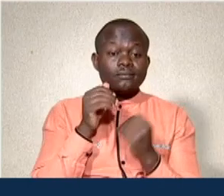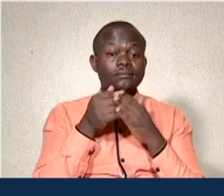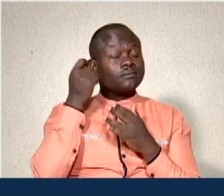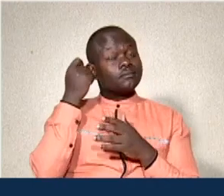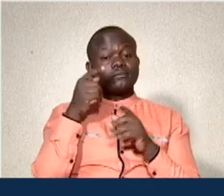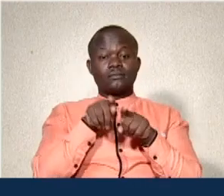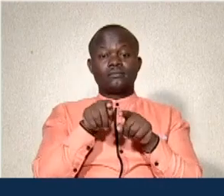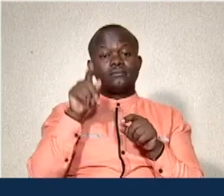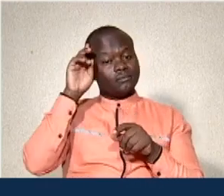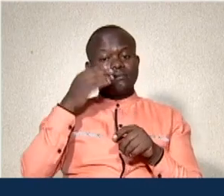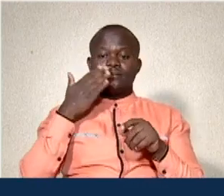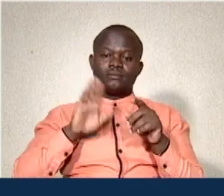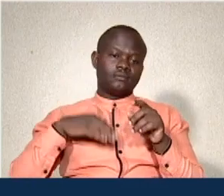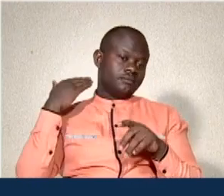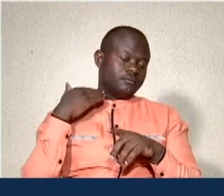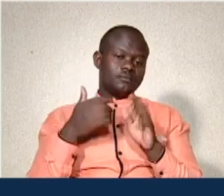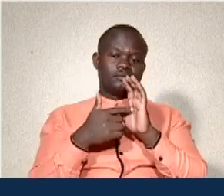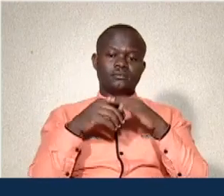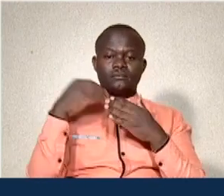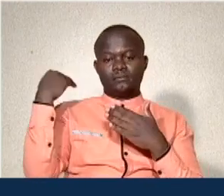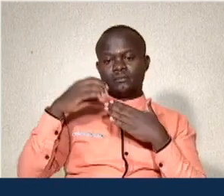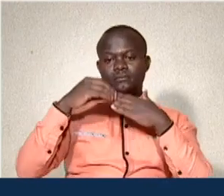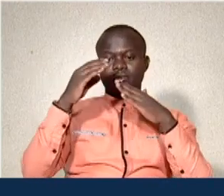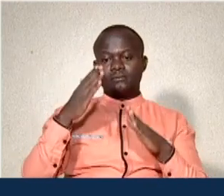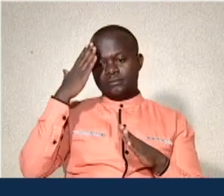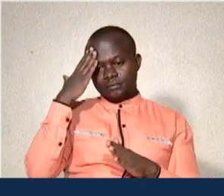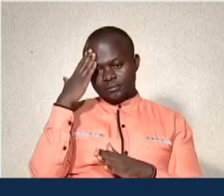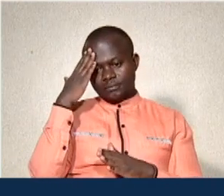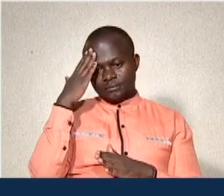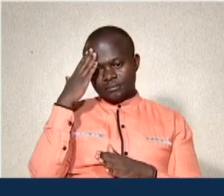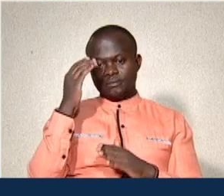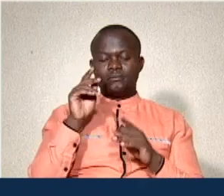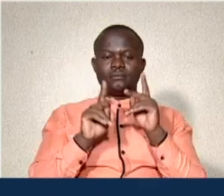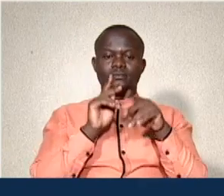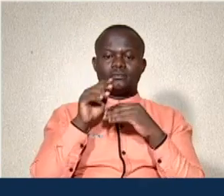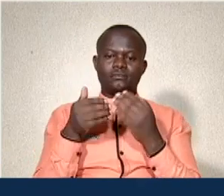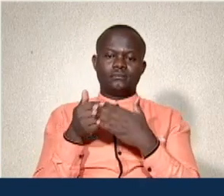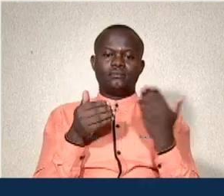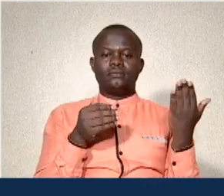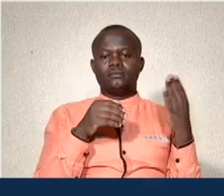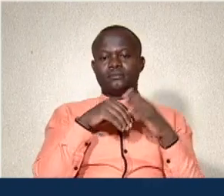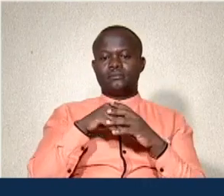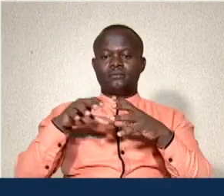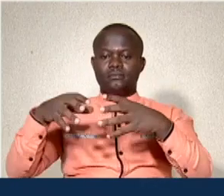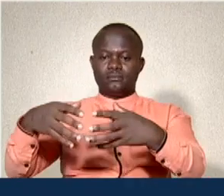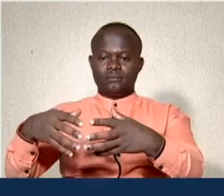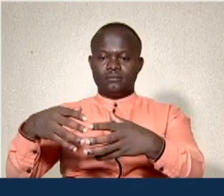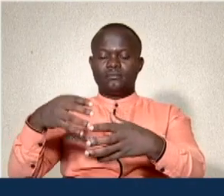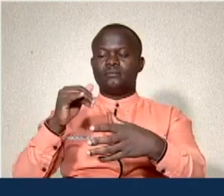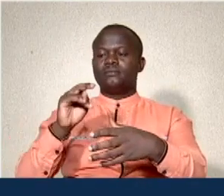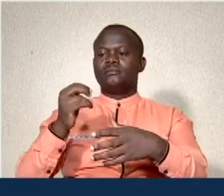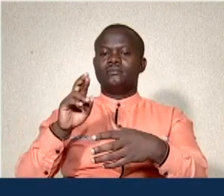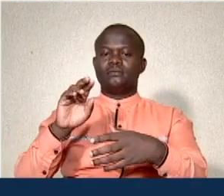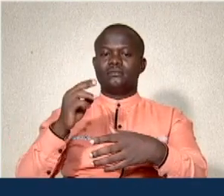ni ingengabitekerezo, bigaragara ko uwari responsable yari abizi. Abantu bari mu mutwe w'interahamwe